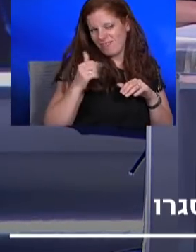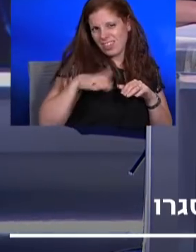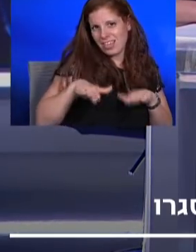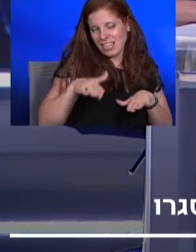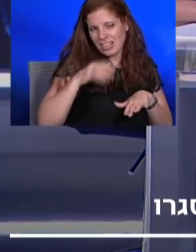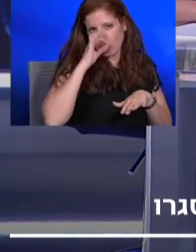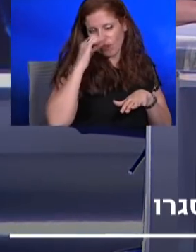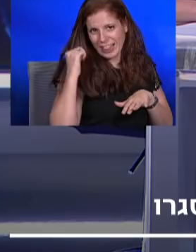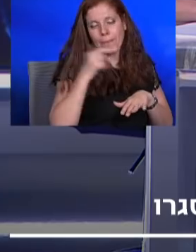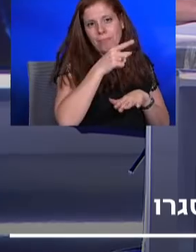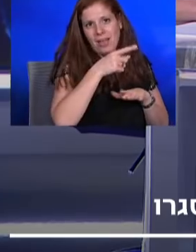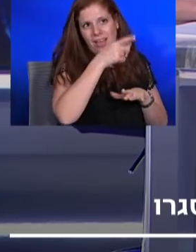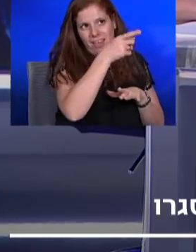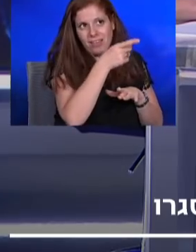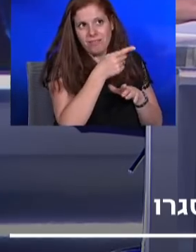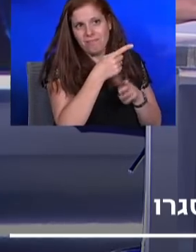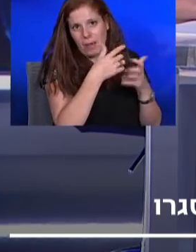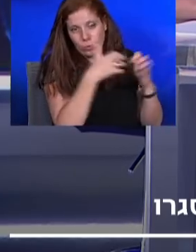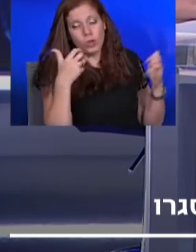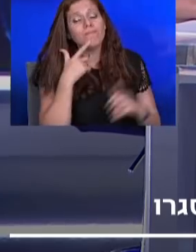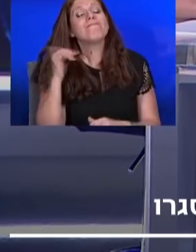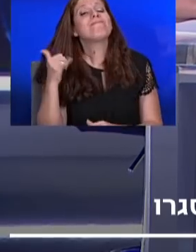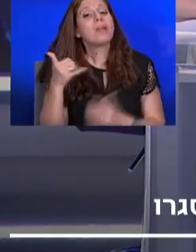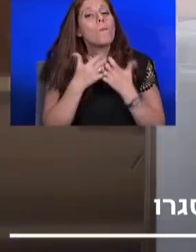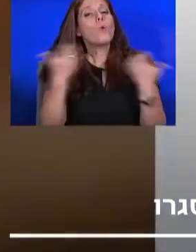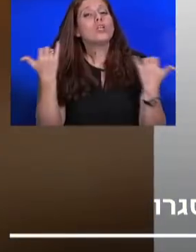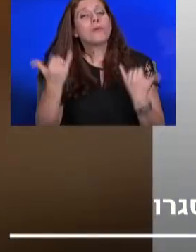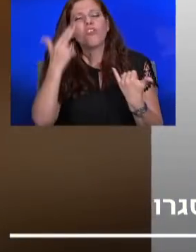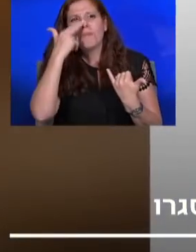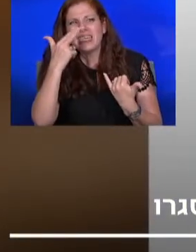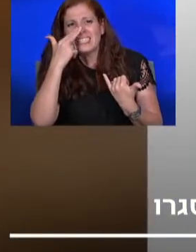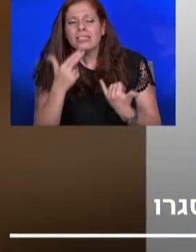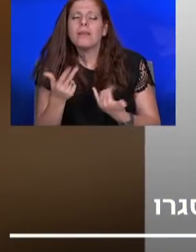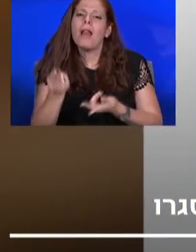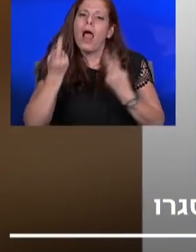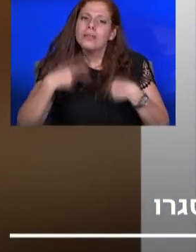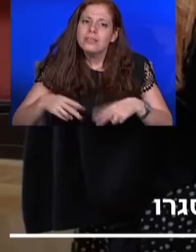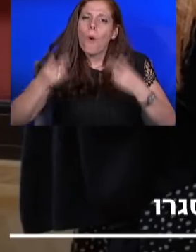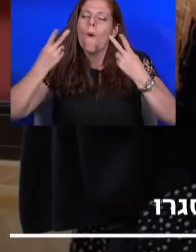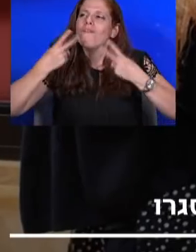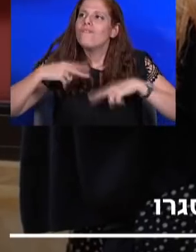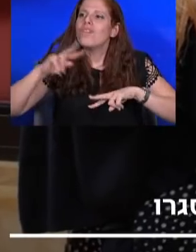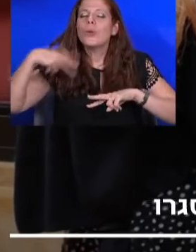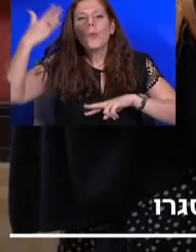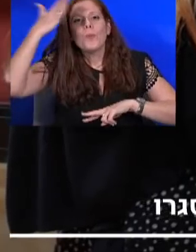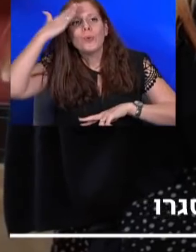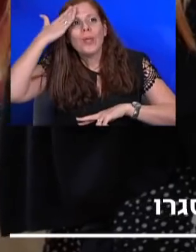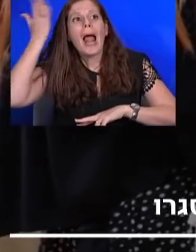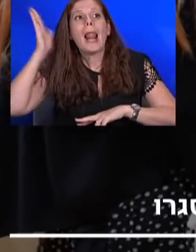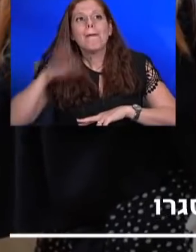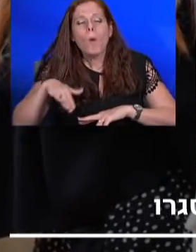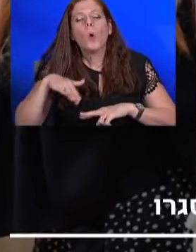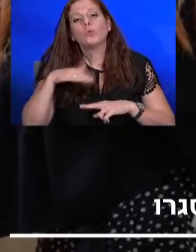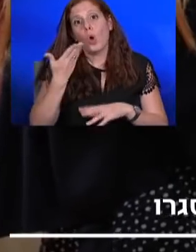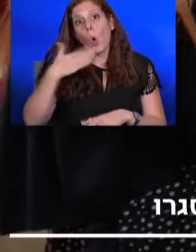מוזיאונים עכשיו מנסים, אני חושבת, בכל דרך לחזור ולהיות בתודעה, למרות שרובם, רוב המוזיאונים